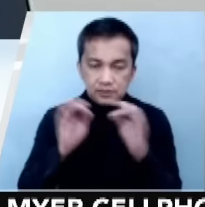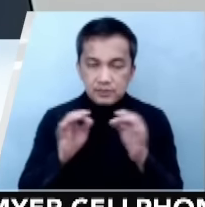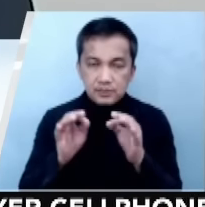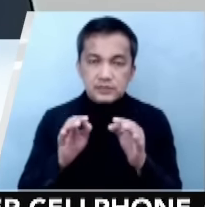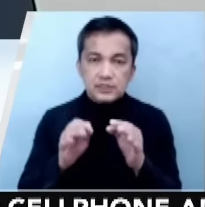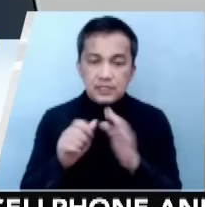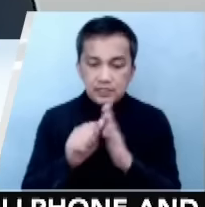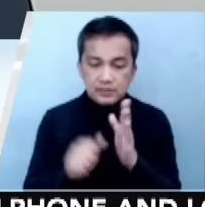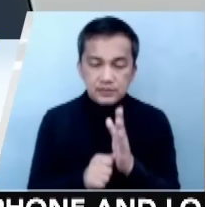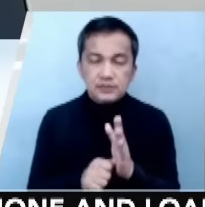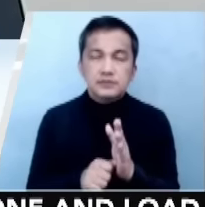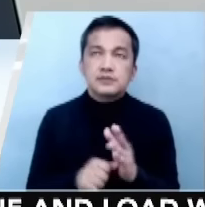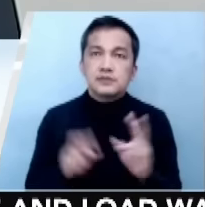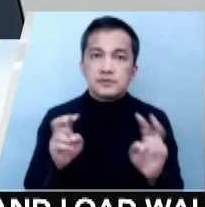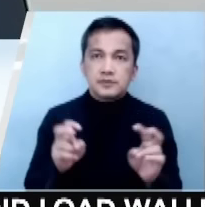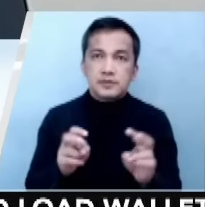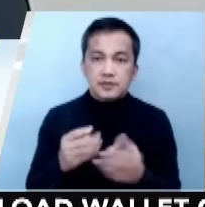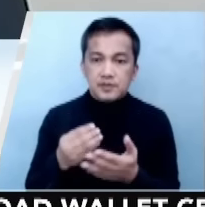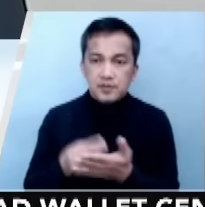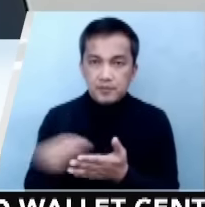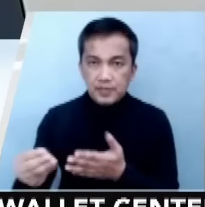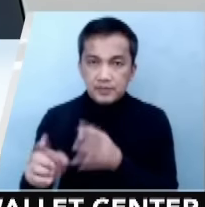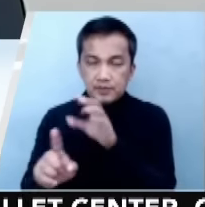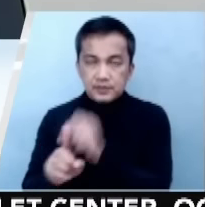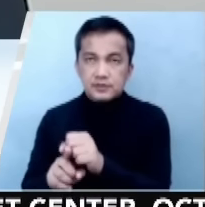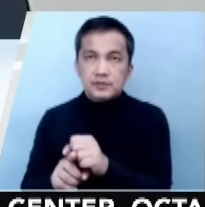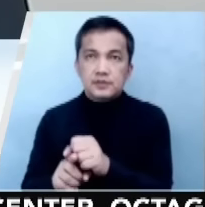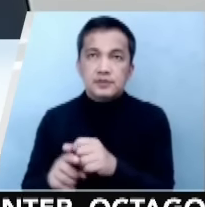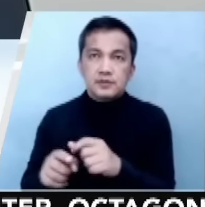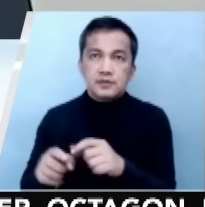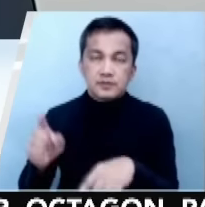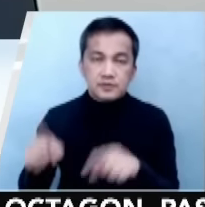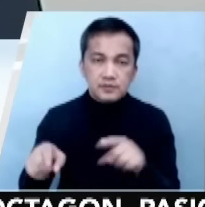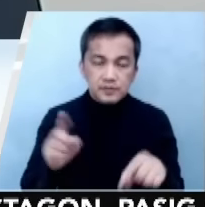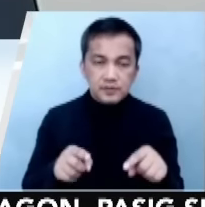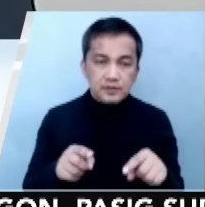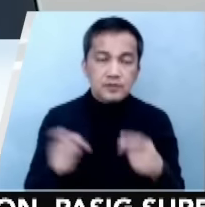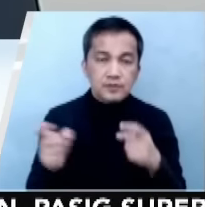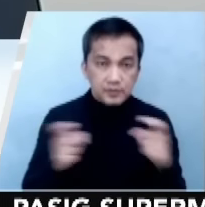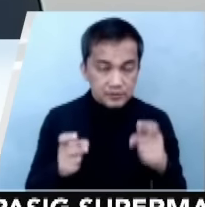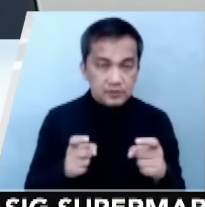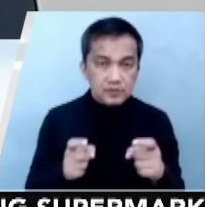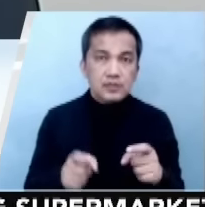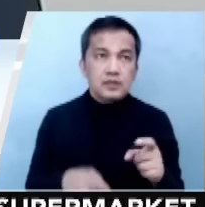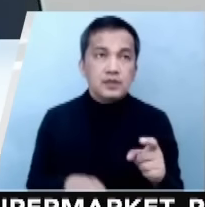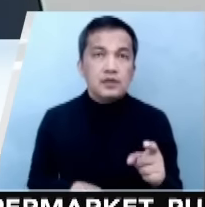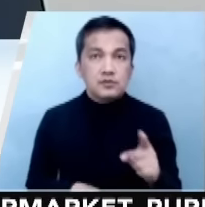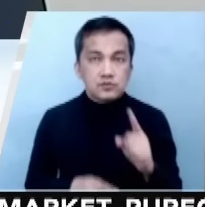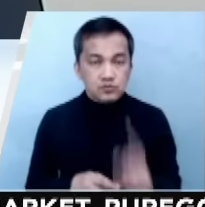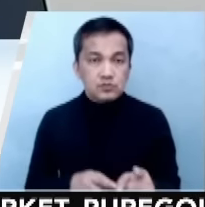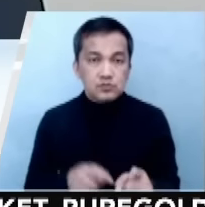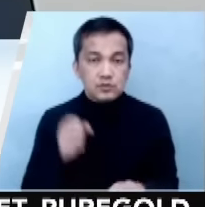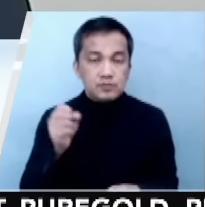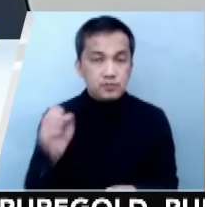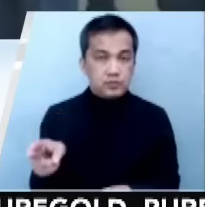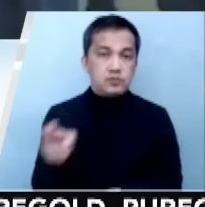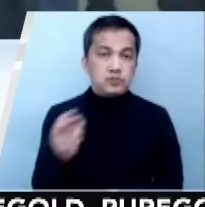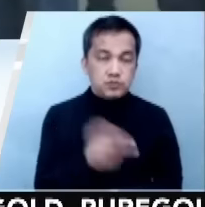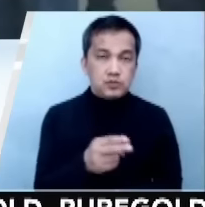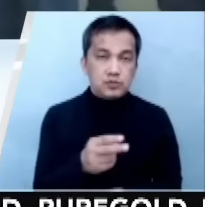sa mga bypass operations at iba't ibang mga anti-drug operations ay talagang ipatupad nila ng